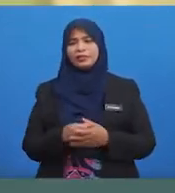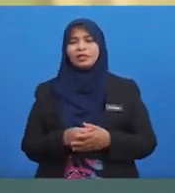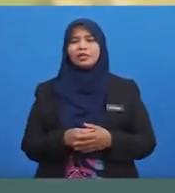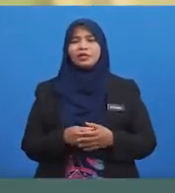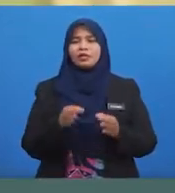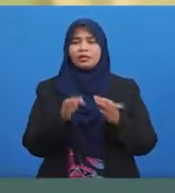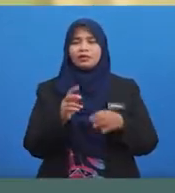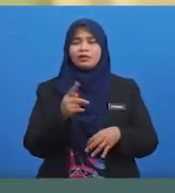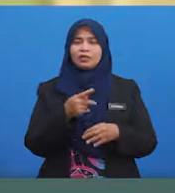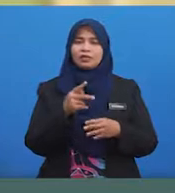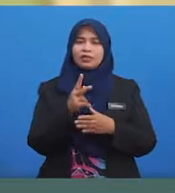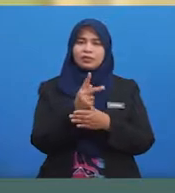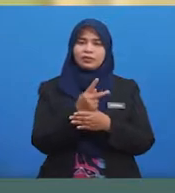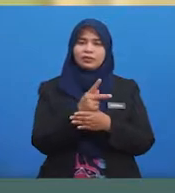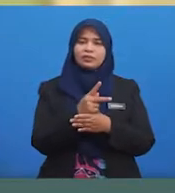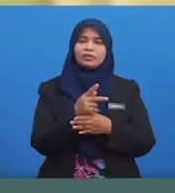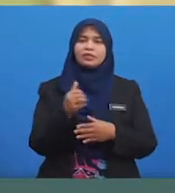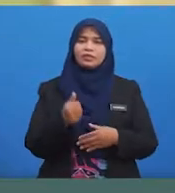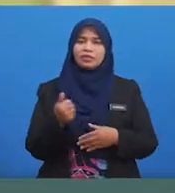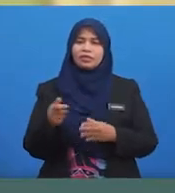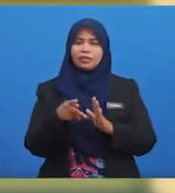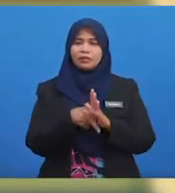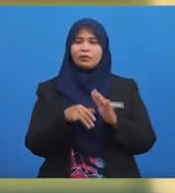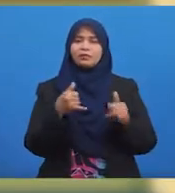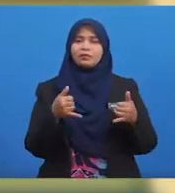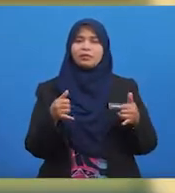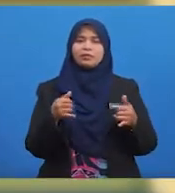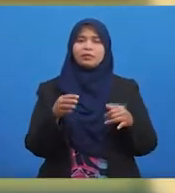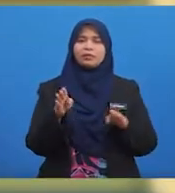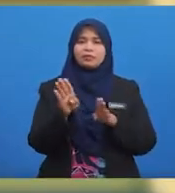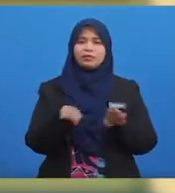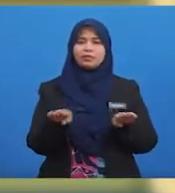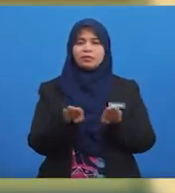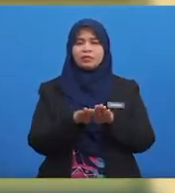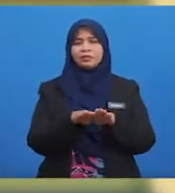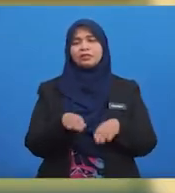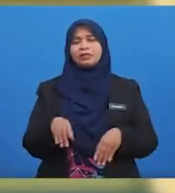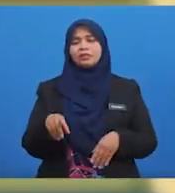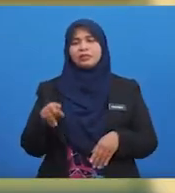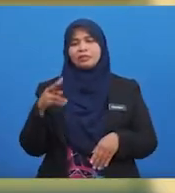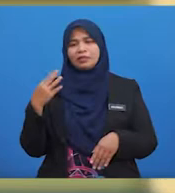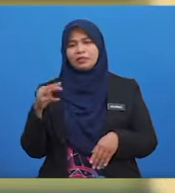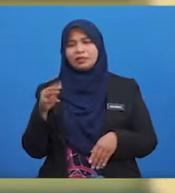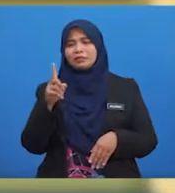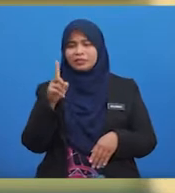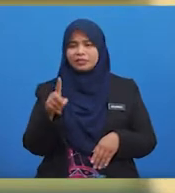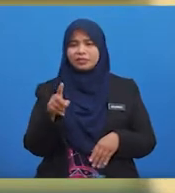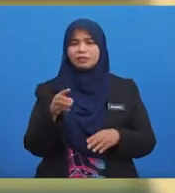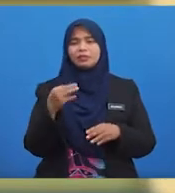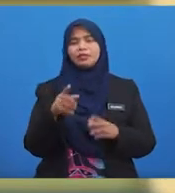berkongsi alat permainan bersamamu like tentu mereka akan lebih menyayangi